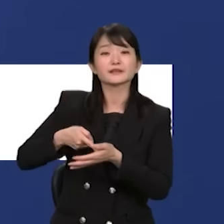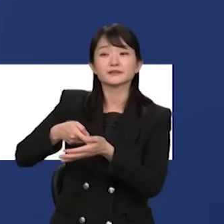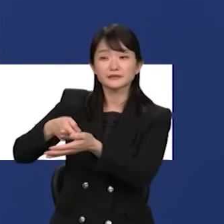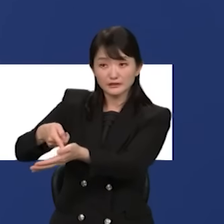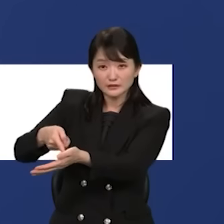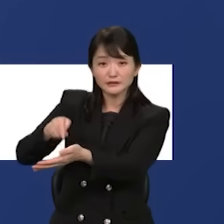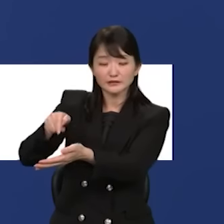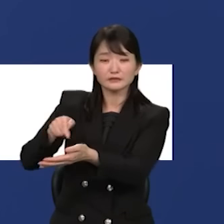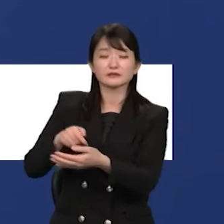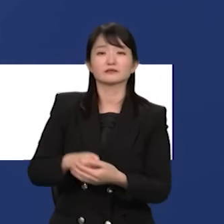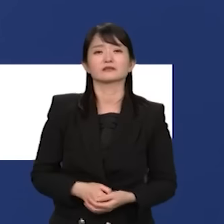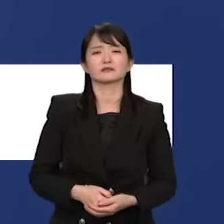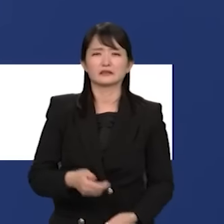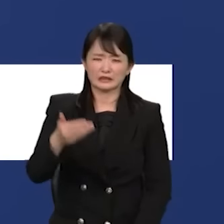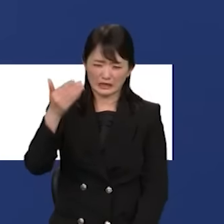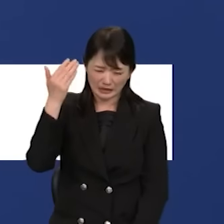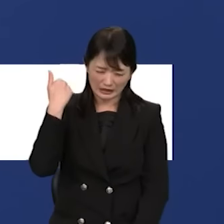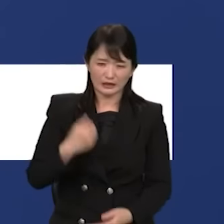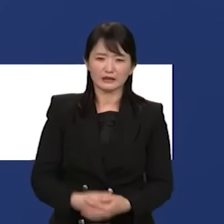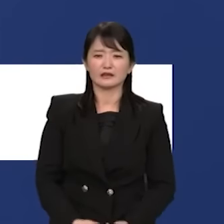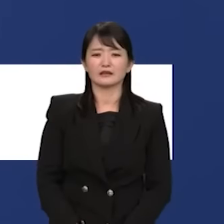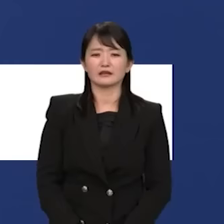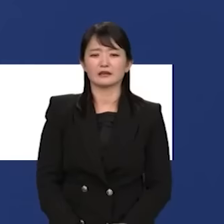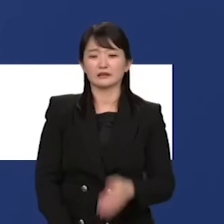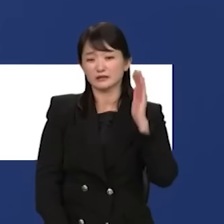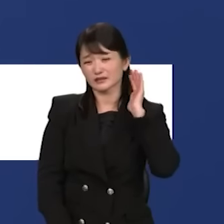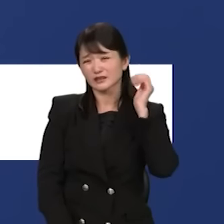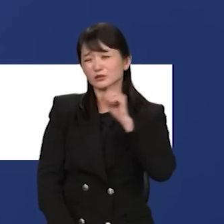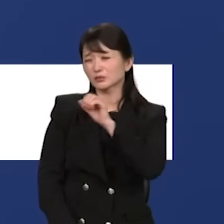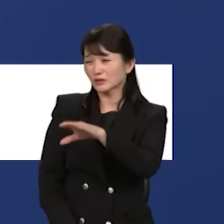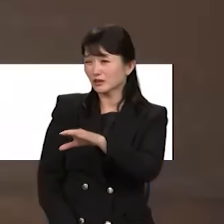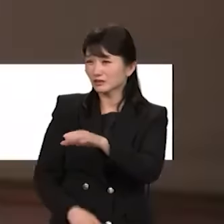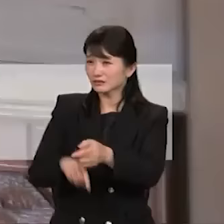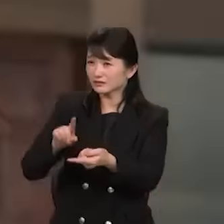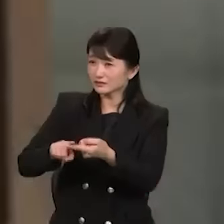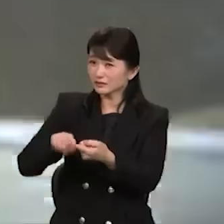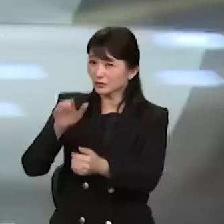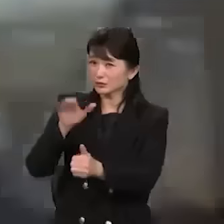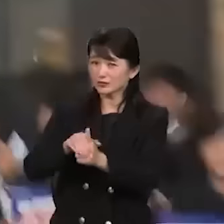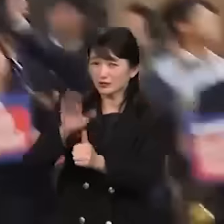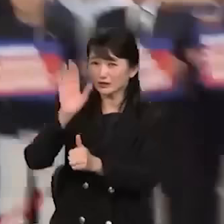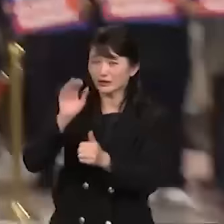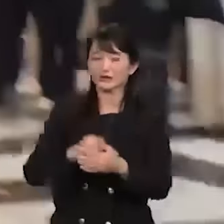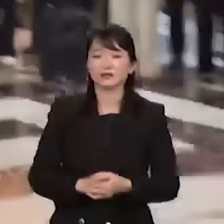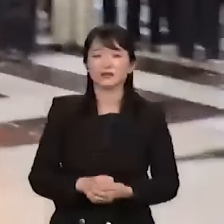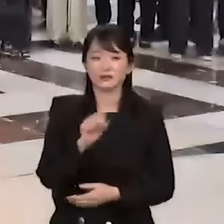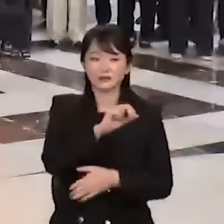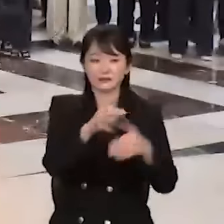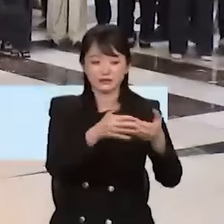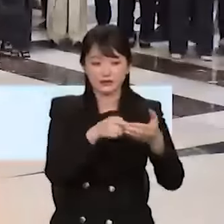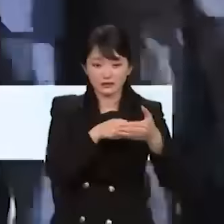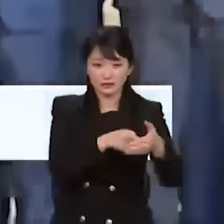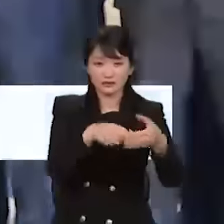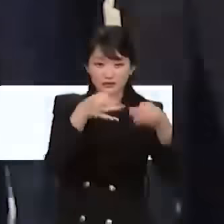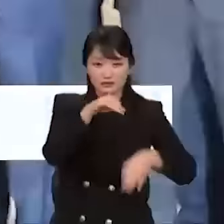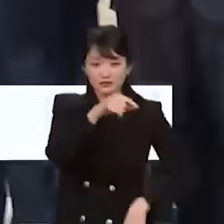그러나 과거에도 뭐 대통령 얘기한다고 되는 것도 아니고. 또 야당이 추진 중인 김건희 여사